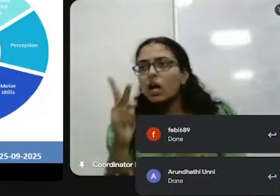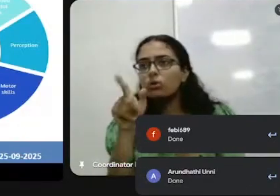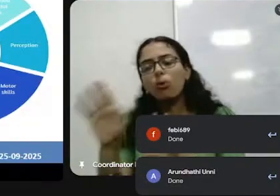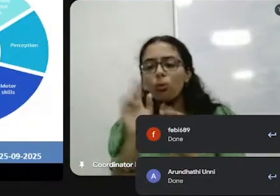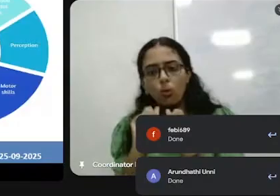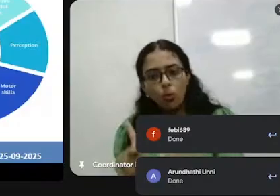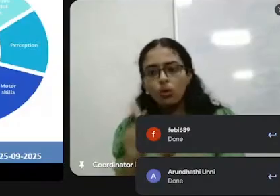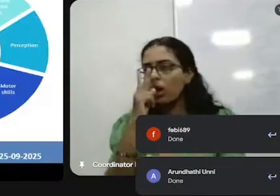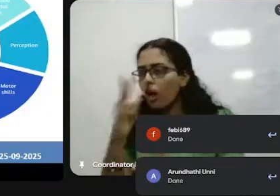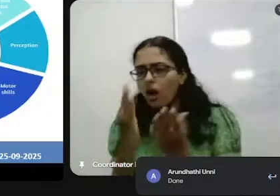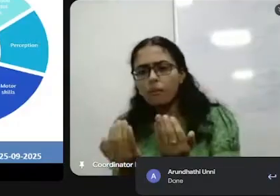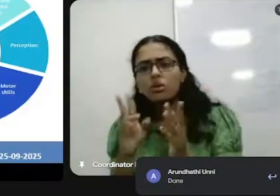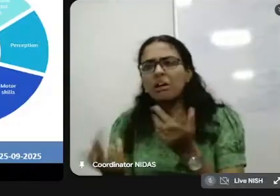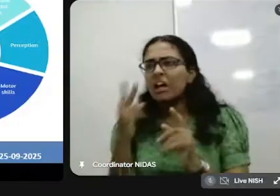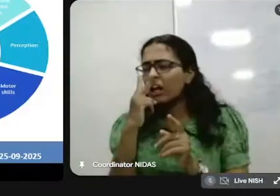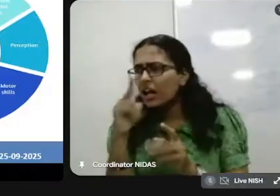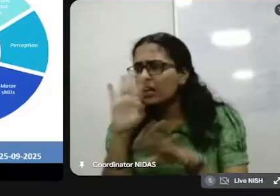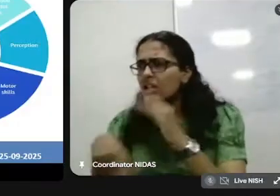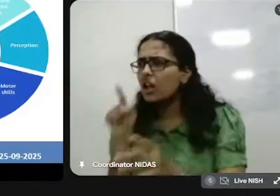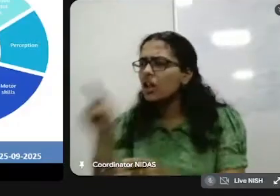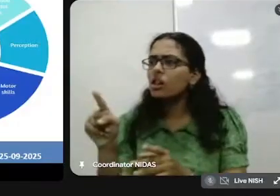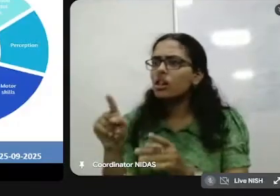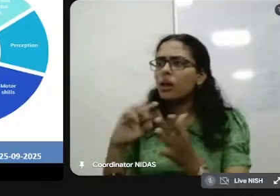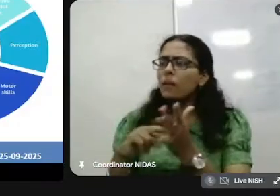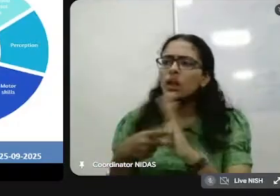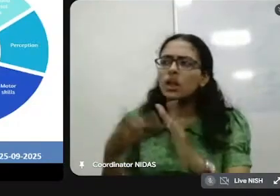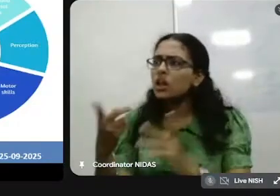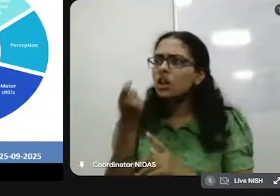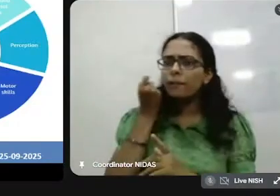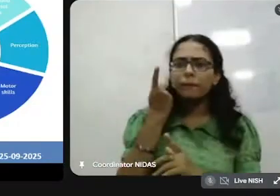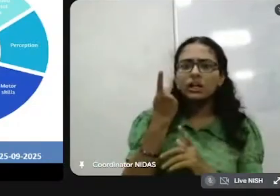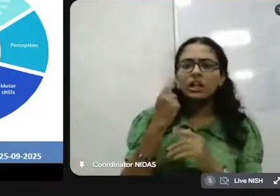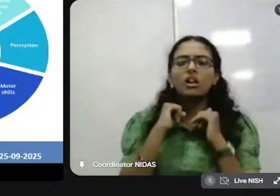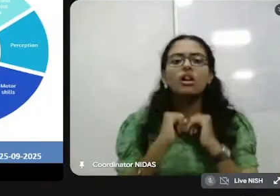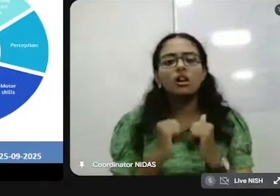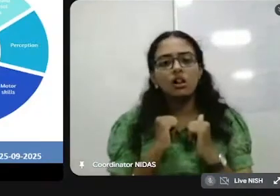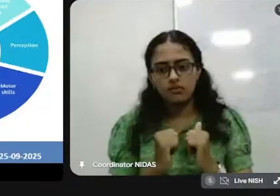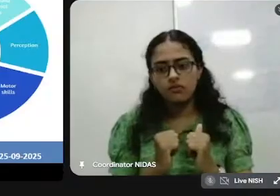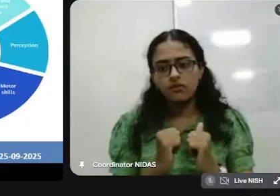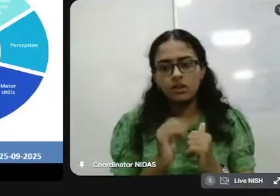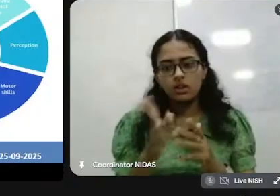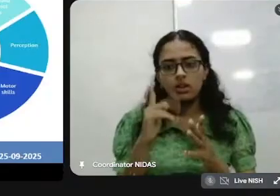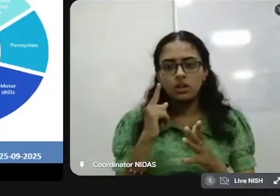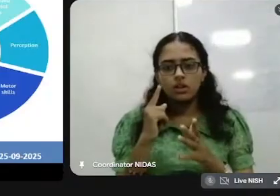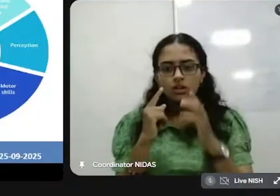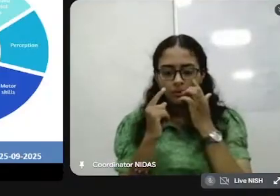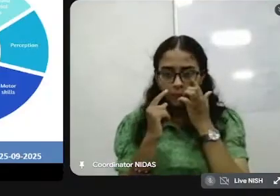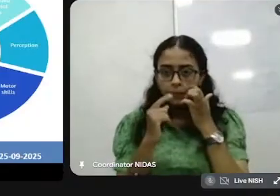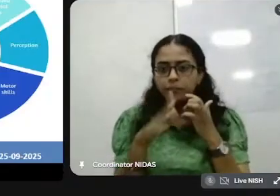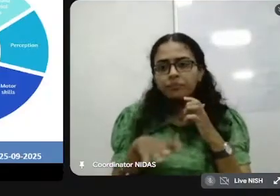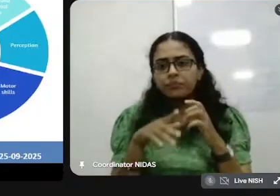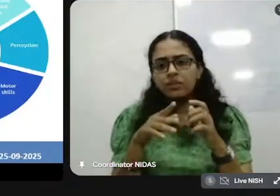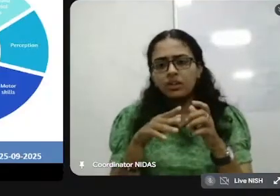അവിടെ കൂടുതലായിട്ട് വരിക. ഉദാഹരണങ്ങൾ പറയുകയാണെങ്കിൽ ഇപ്പോൾ ഒരു എത്ര ഡിസ്റ്റൻസ് ആണ്, ഇവിടെ ഒരു ചെയർ ഇരിക്കുന്നു, അവിടെ ഒരു ഭിത്തി ഇരിക്കുന്നു,